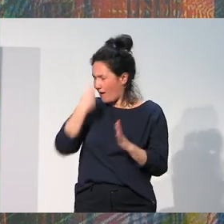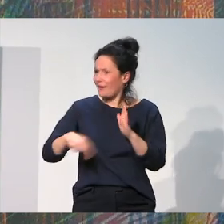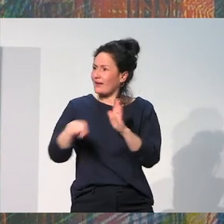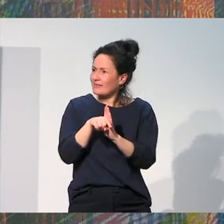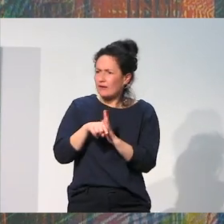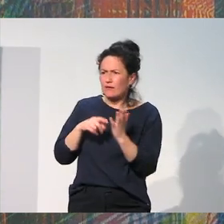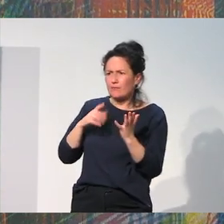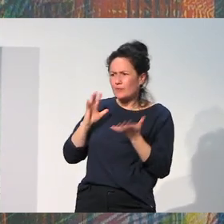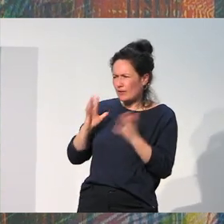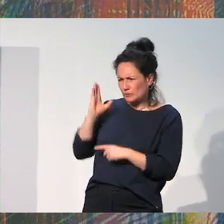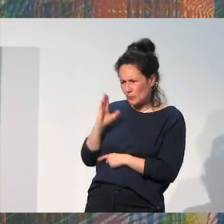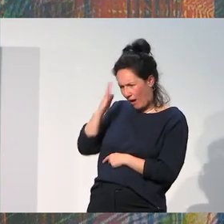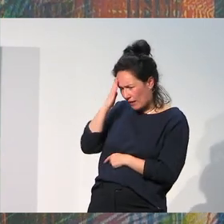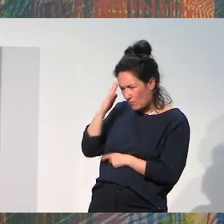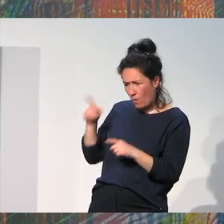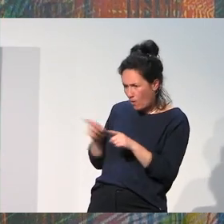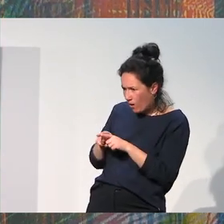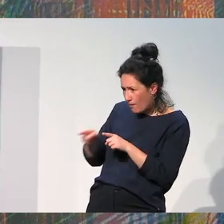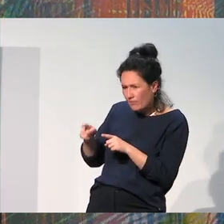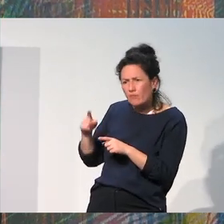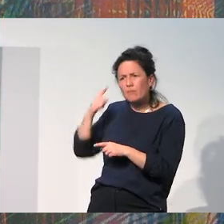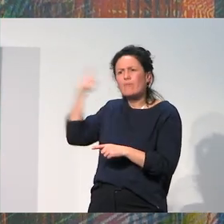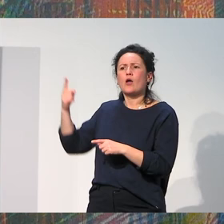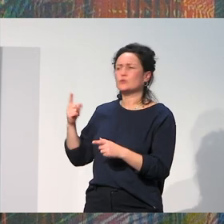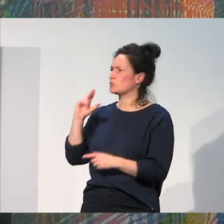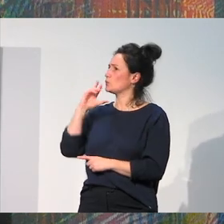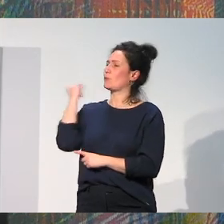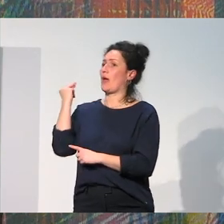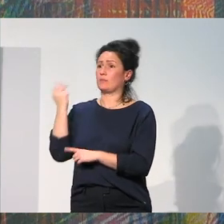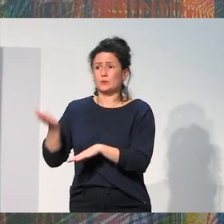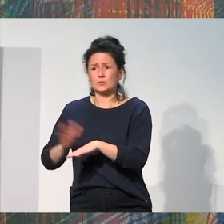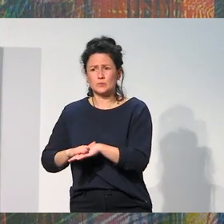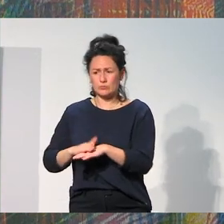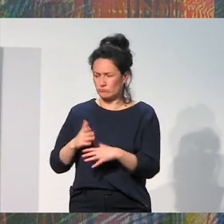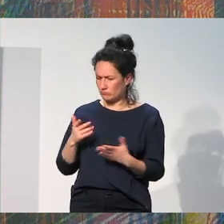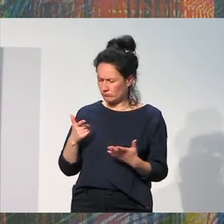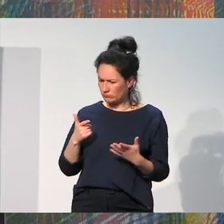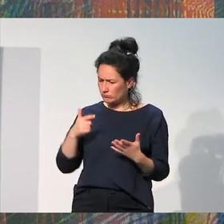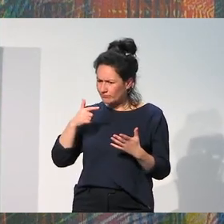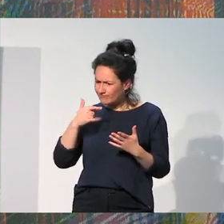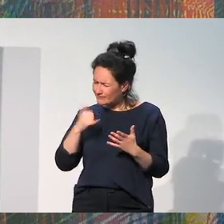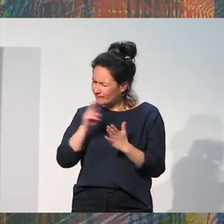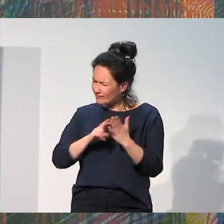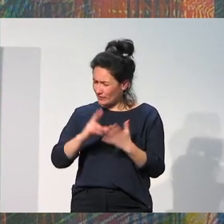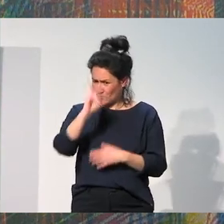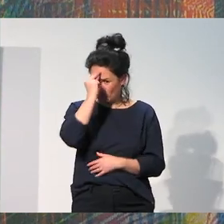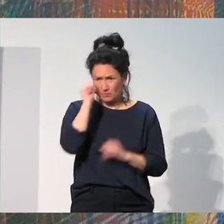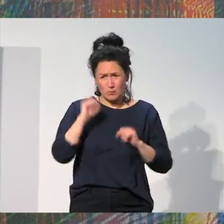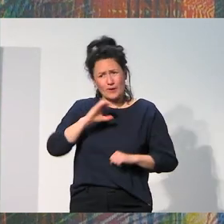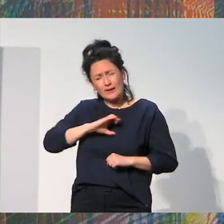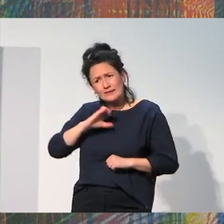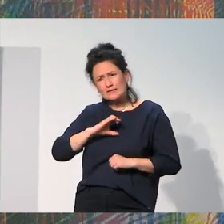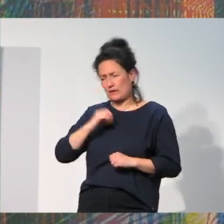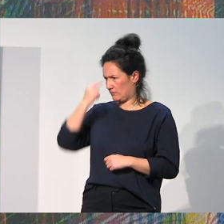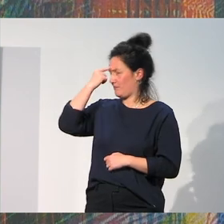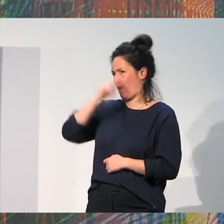etc. Alors qu'en fait, si on tire les conclusions de ce qui a été dit là, peut-être qu'il y a une autre éthique qui doit se développer, qui est une